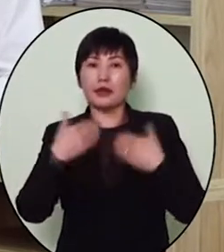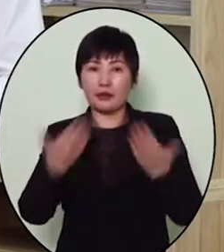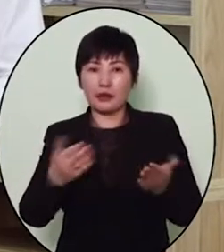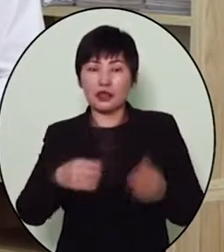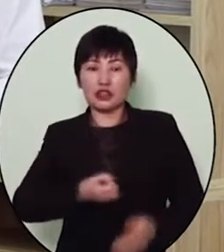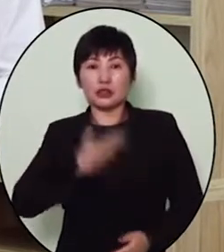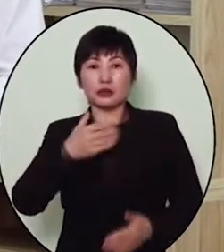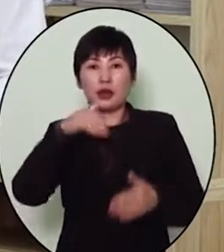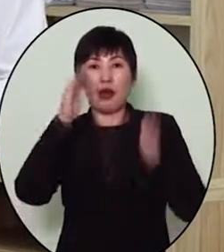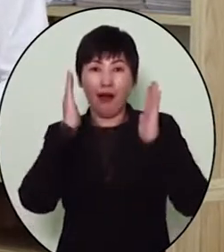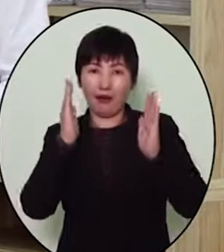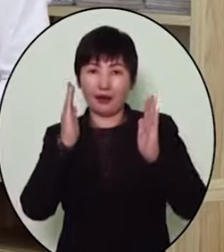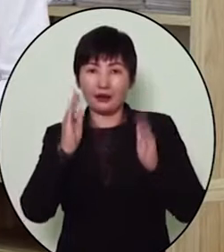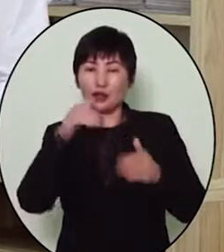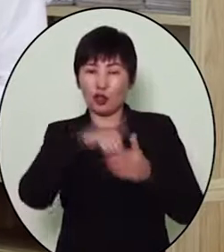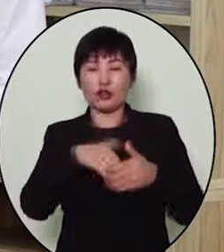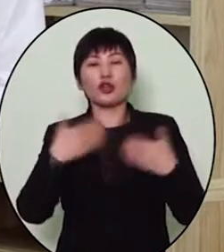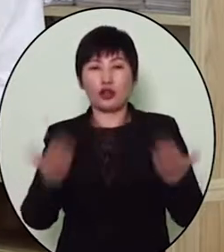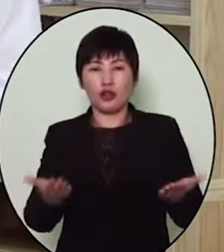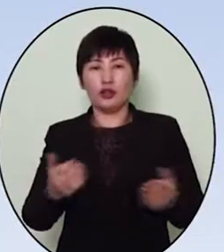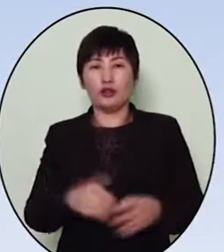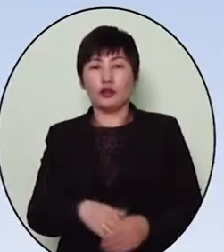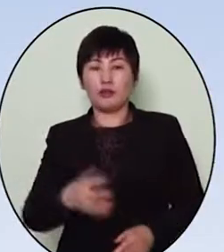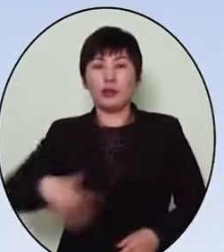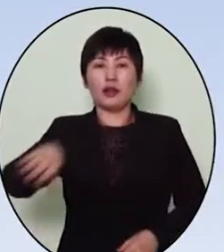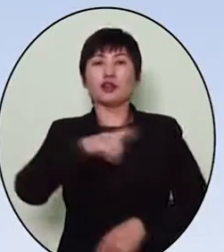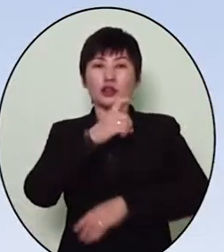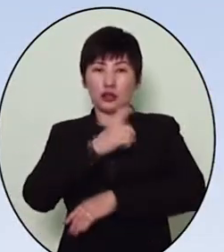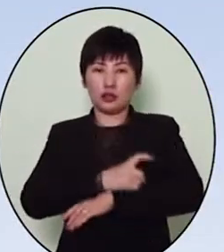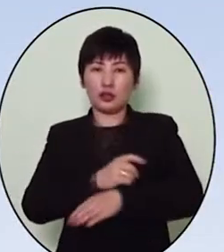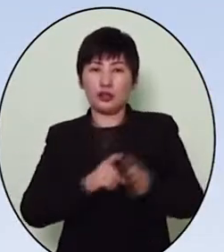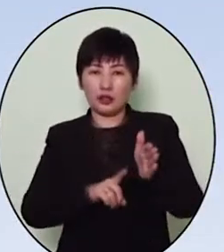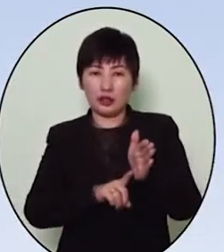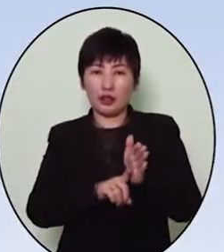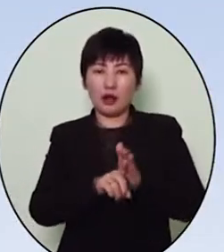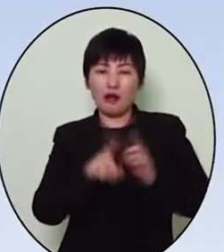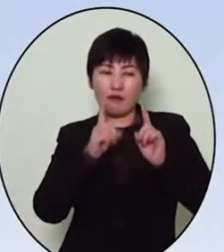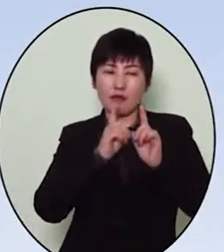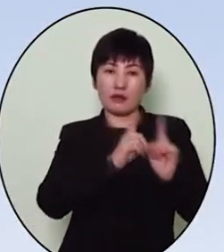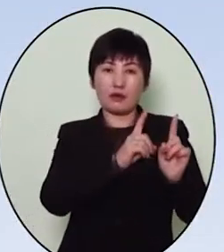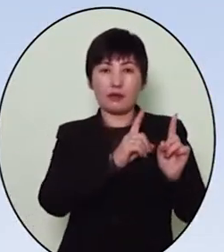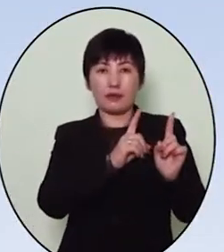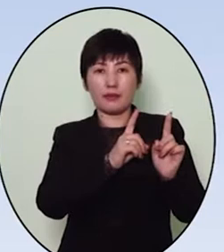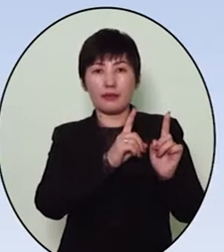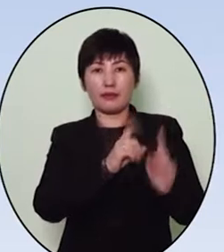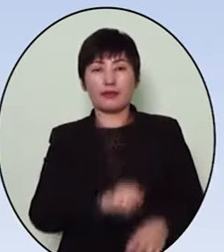хичээлдээ идэвхтэй анхааралтай оролцоорой. Бид хичээлийнхээ явцад ямар дэгийг баримталдаг